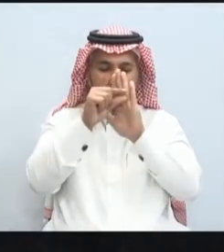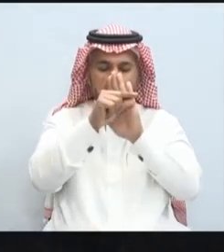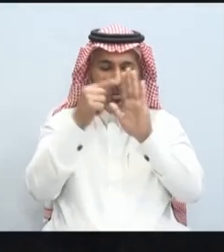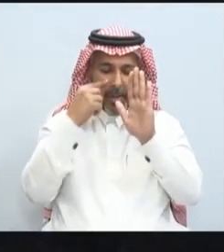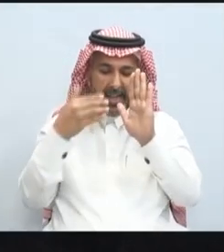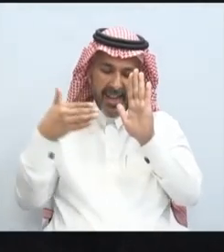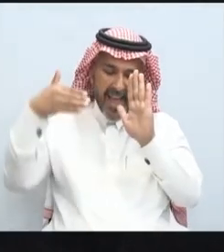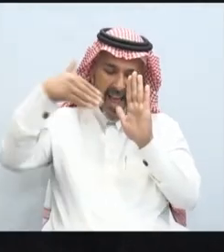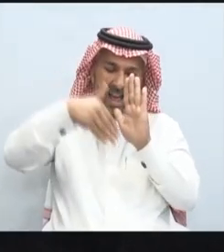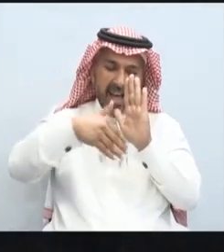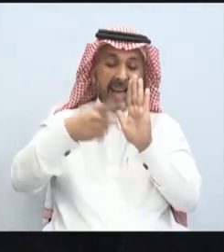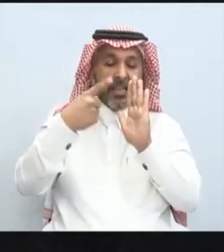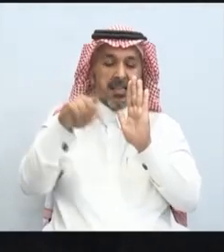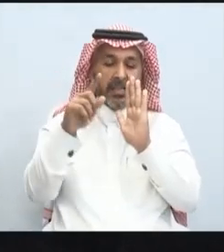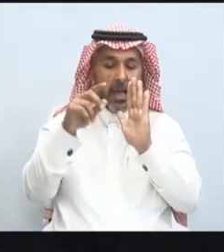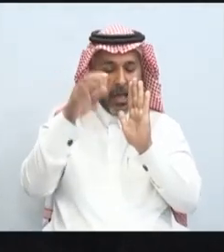صادقه